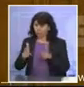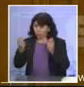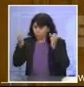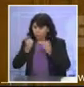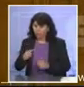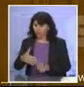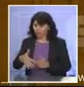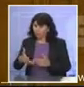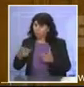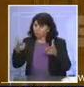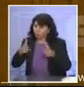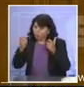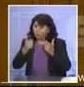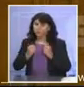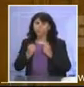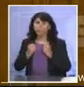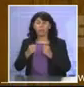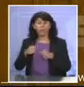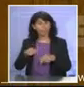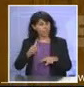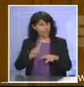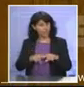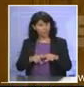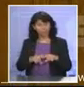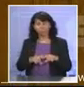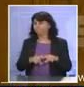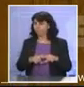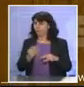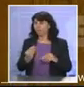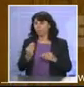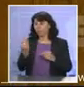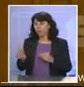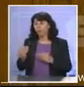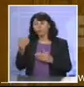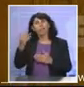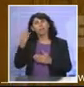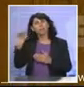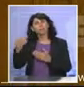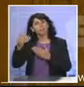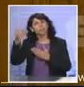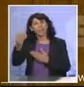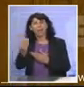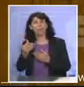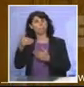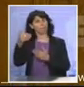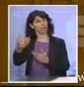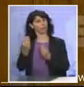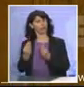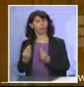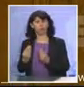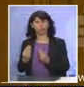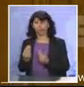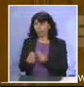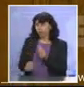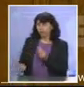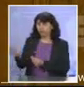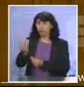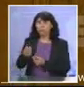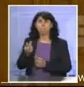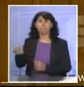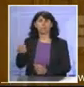μιας πτώχευσης. Προφανώς λοιπόν η Ελλάδα δεν μπορεί να υποσχεθεί μέλλον σε κανέναν, πόσο μάλλον σε ένα